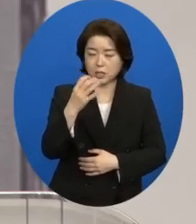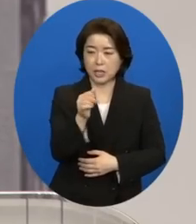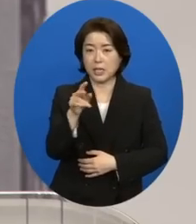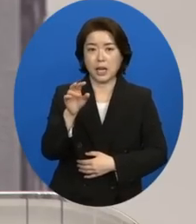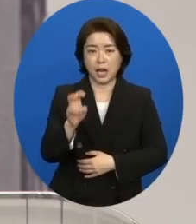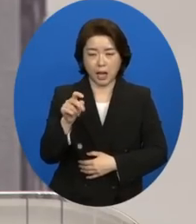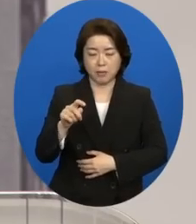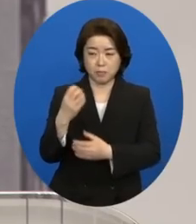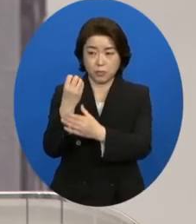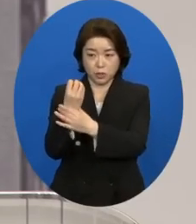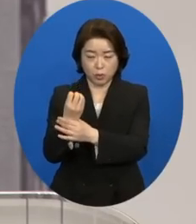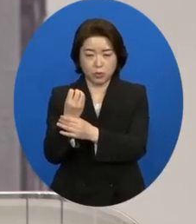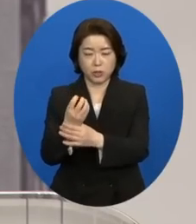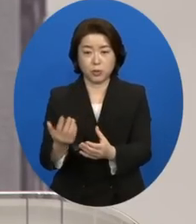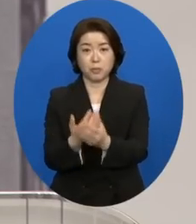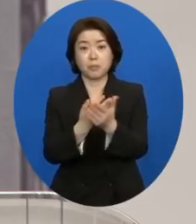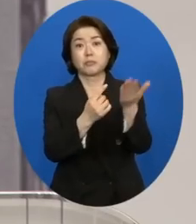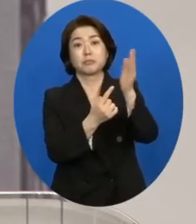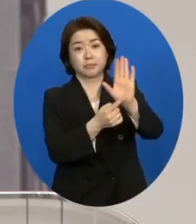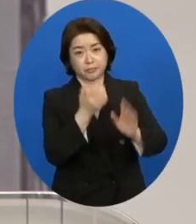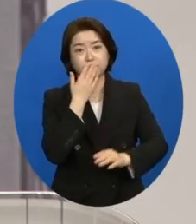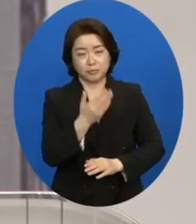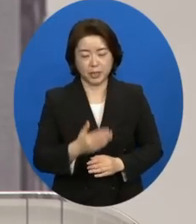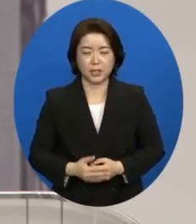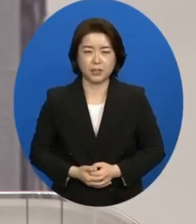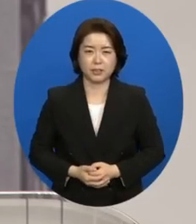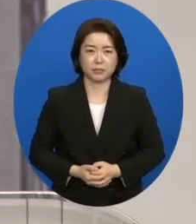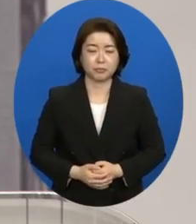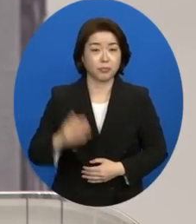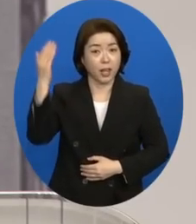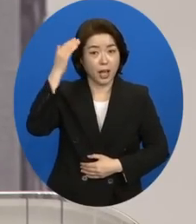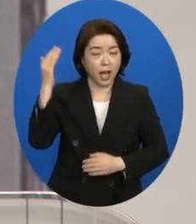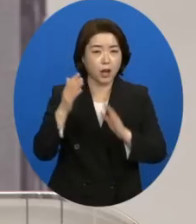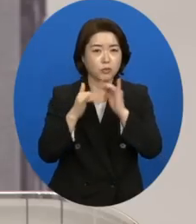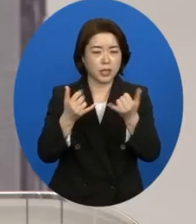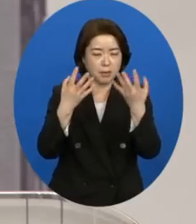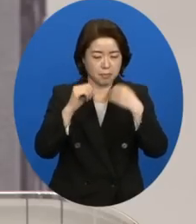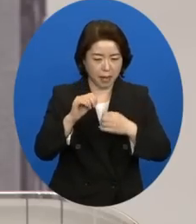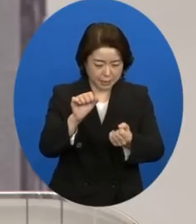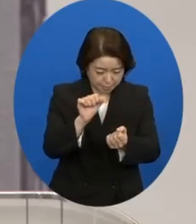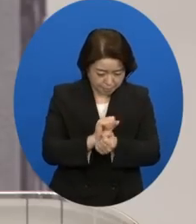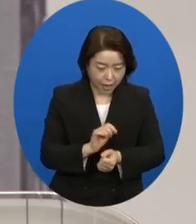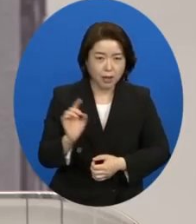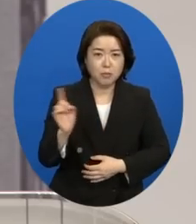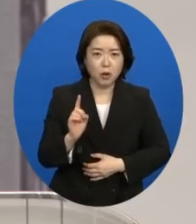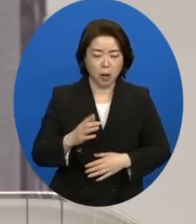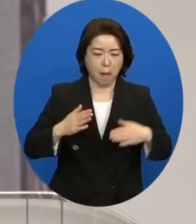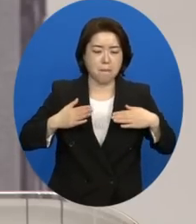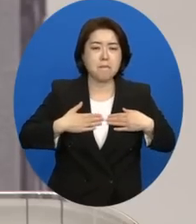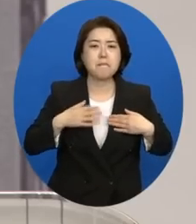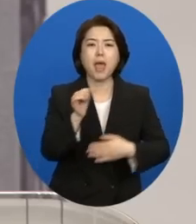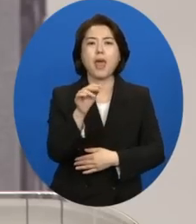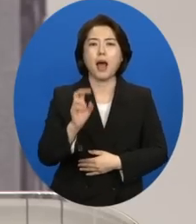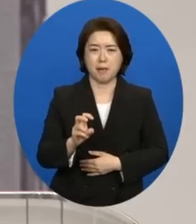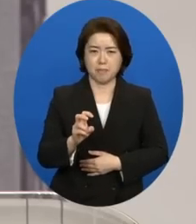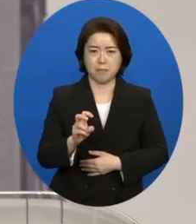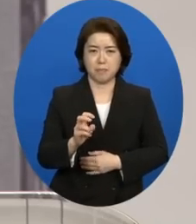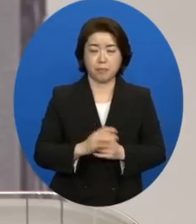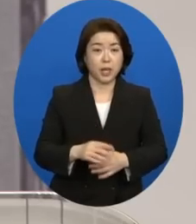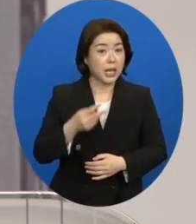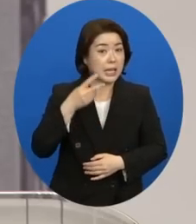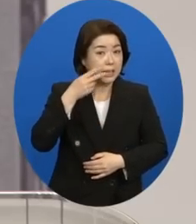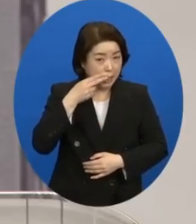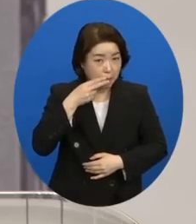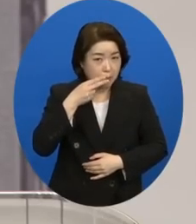발전할 수 있어요 한국인이 가장 많이 걸리는 암이 뭐라고요 폐암이라고 근데 물론 이제 그 담배가 가장 큰 원이지만